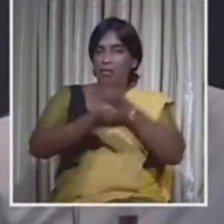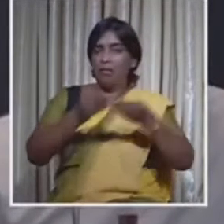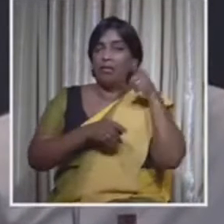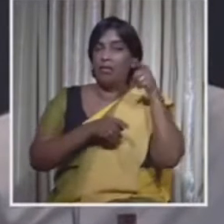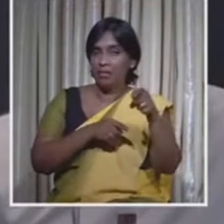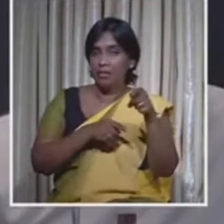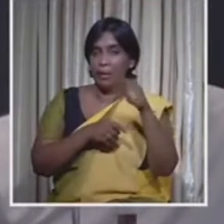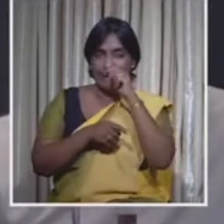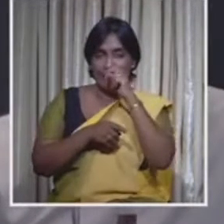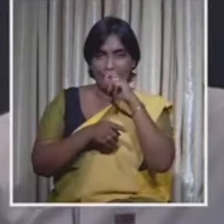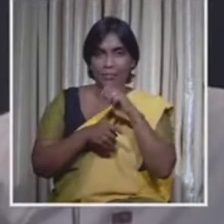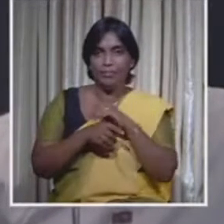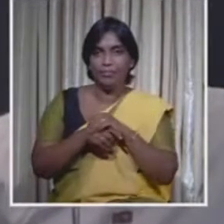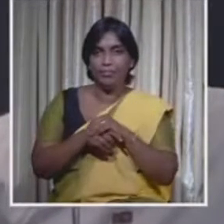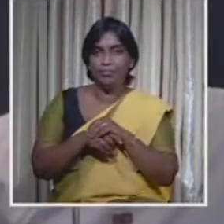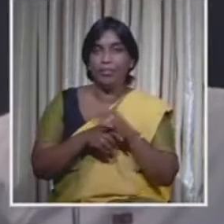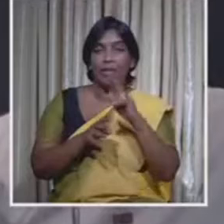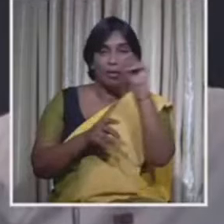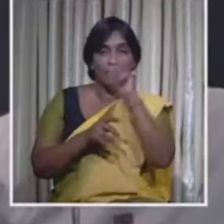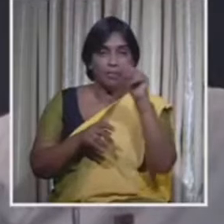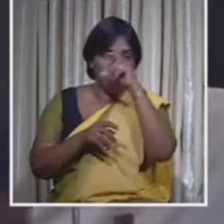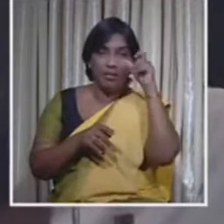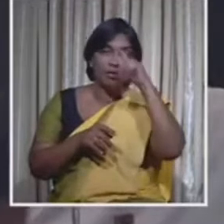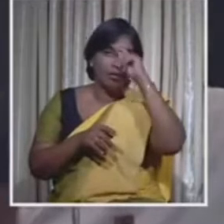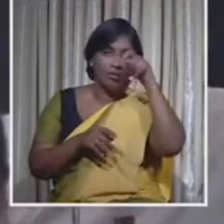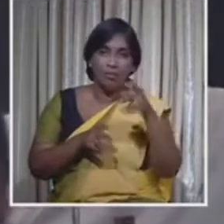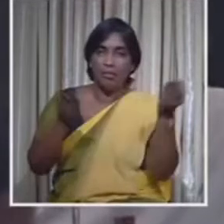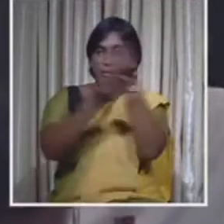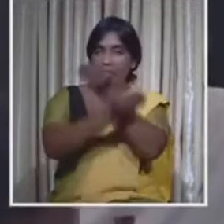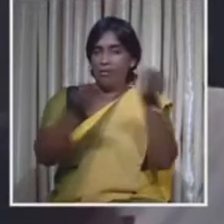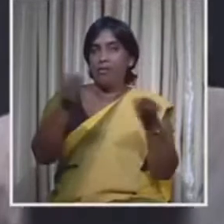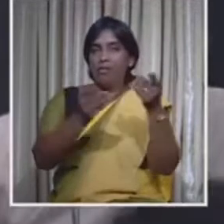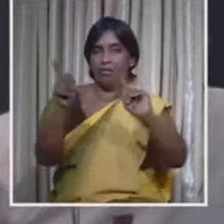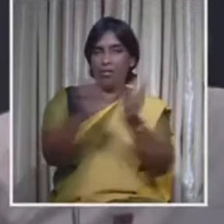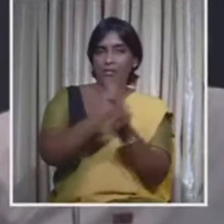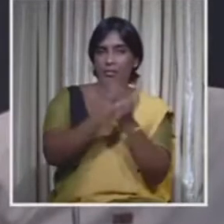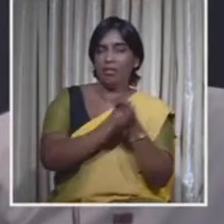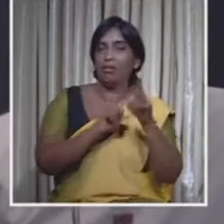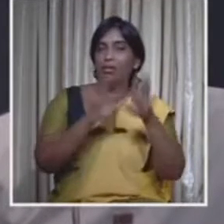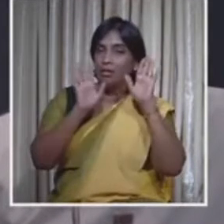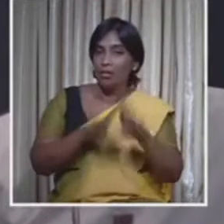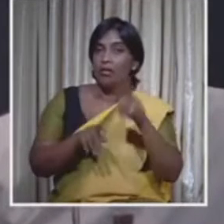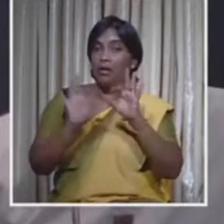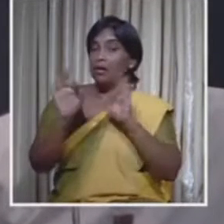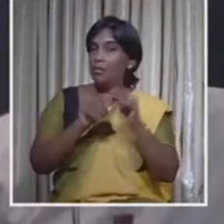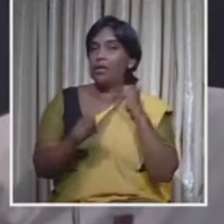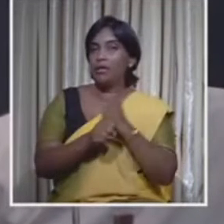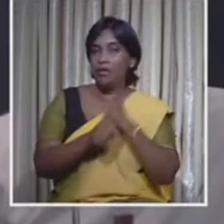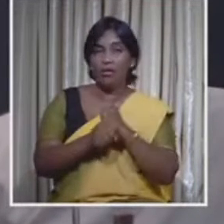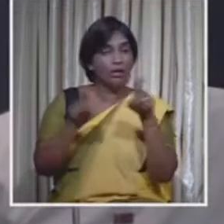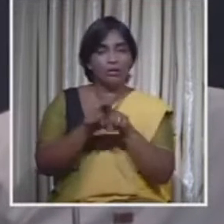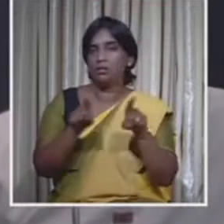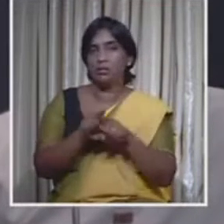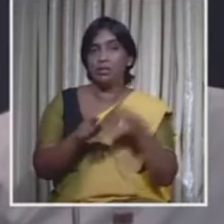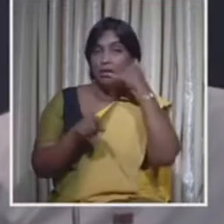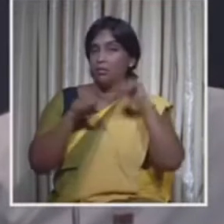කට්ටිය මේ මෛත්‍රීපාල සිරිසේන මහත්තයත් එක්ක ඩීල් දාලා ඒව යට ගහගත්තා. හැබැයි යහපාල නාණ්ඩුවගේ නෙමෙයි